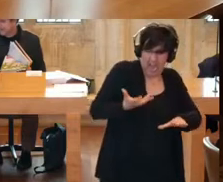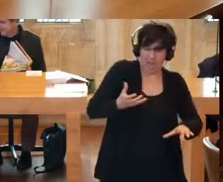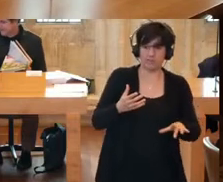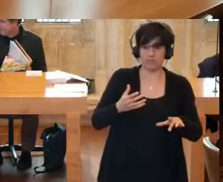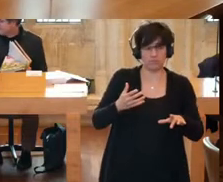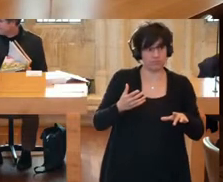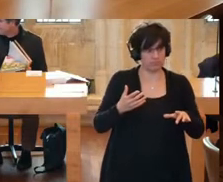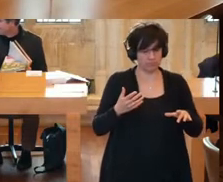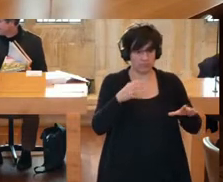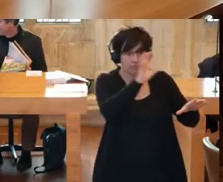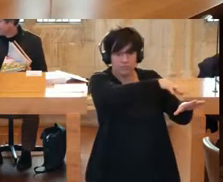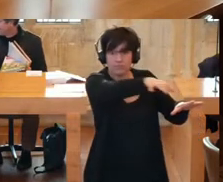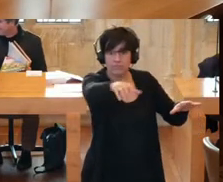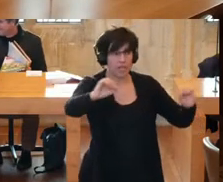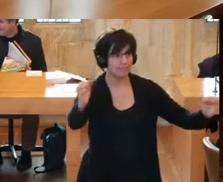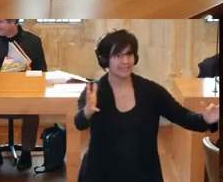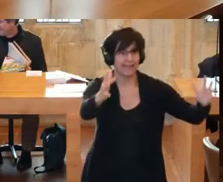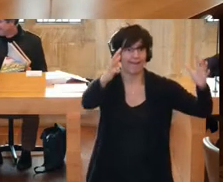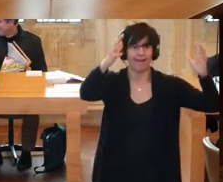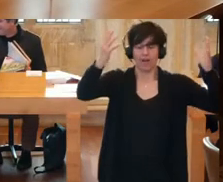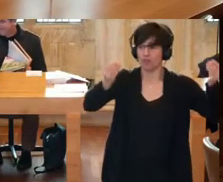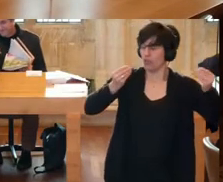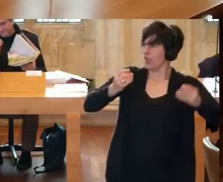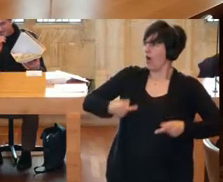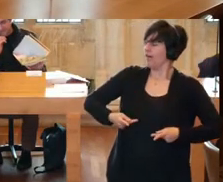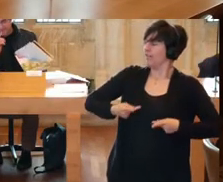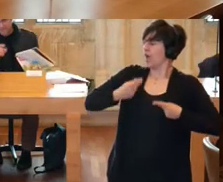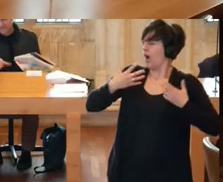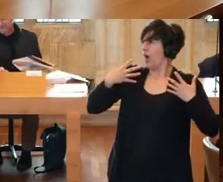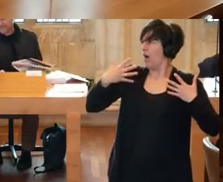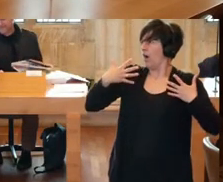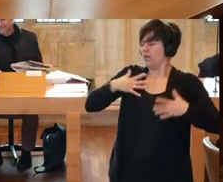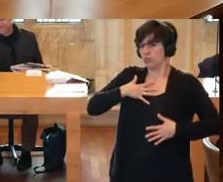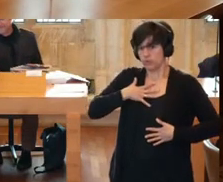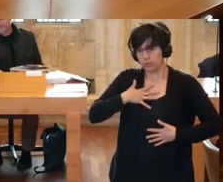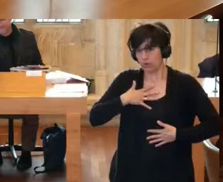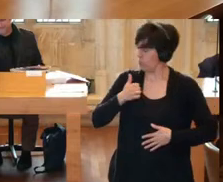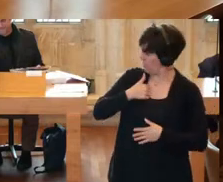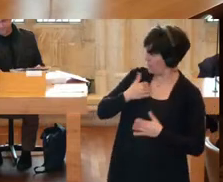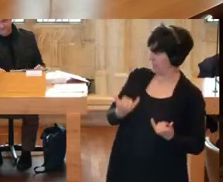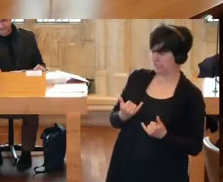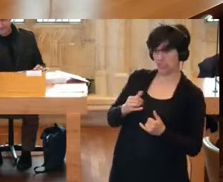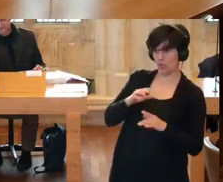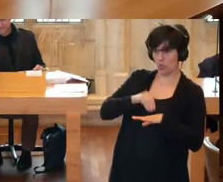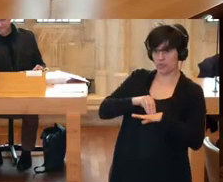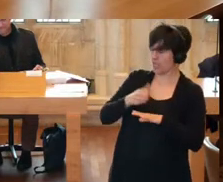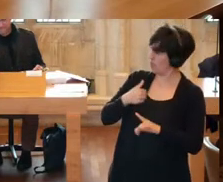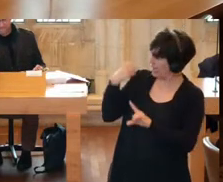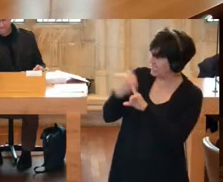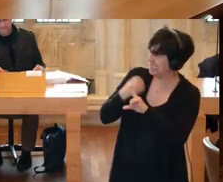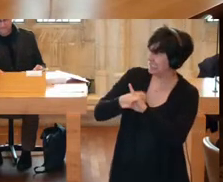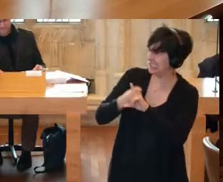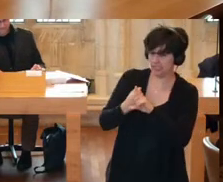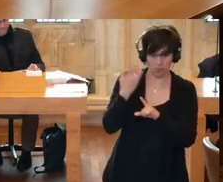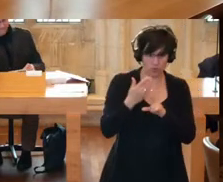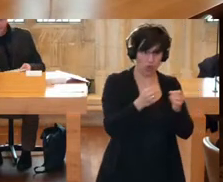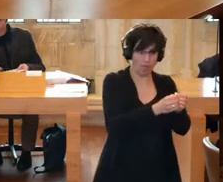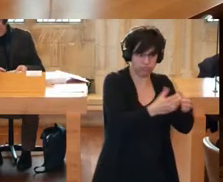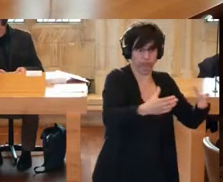arborés, deviennent vitaux. Je suis de ceux dans ce conseil municipal qui militent pour accroître leur place dans notre